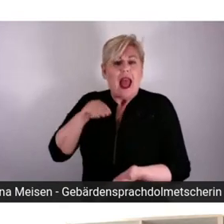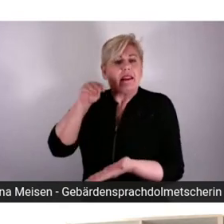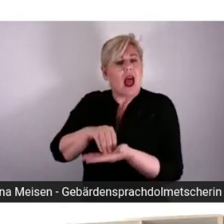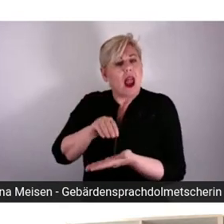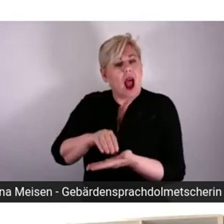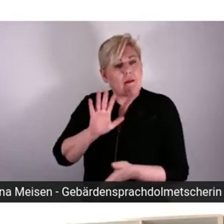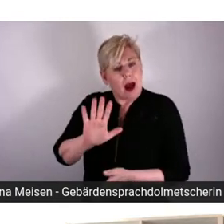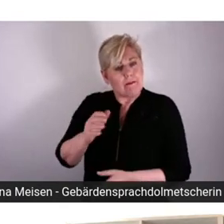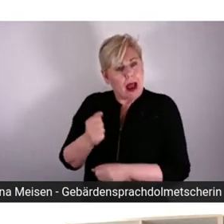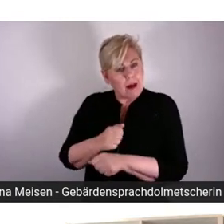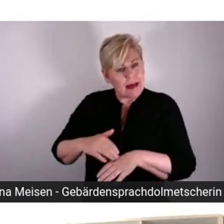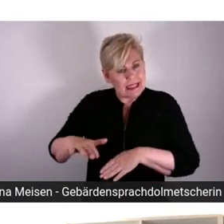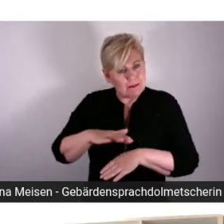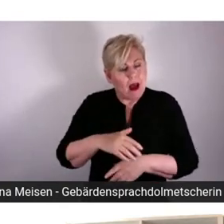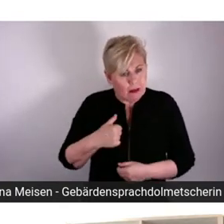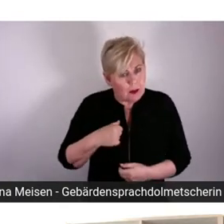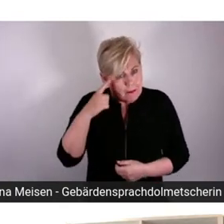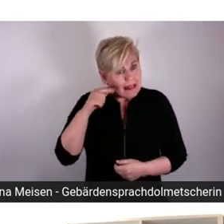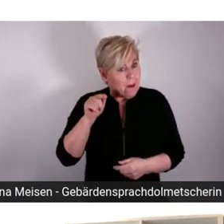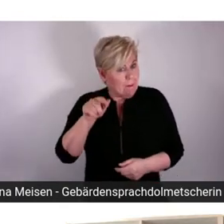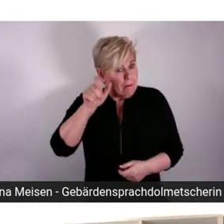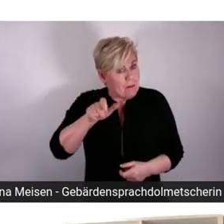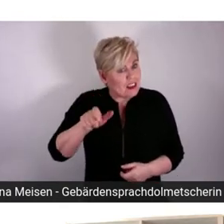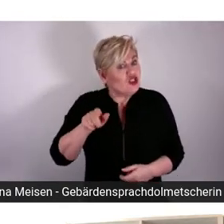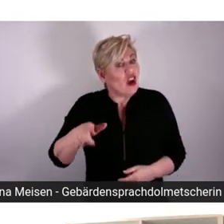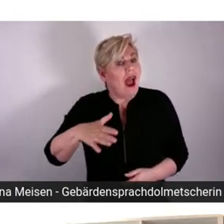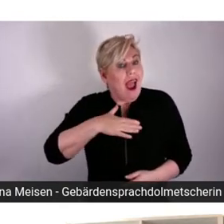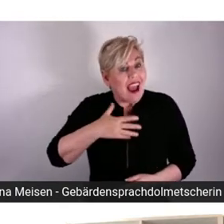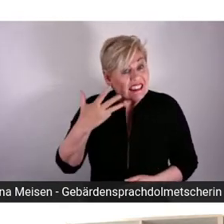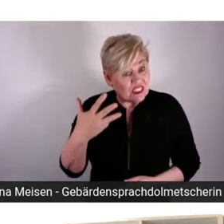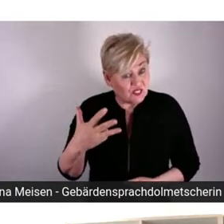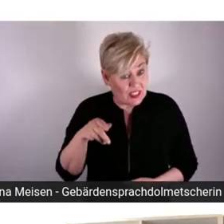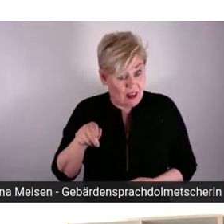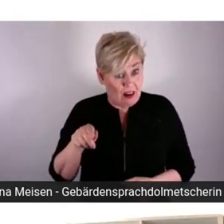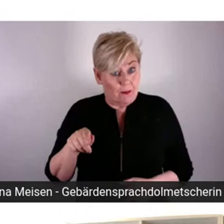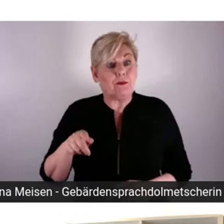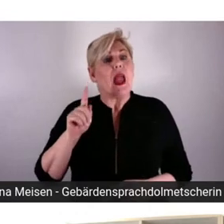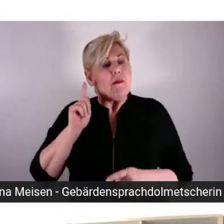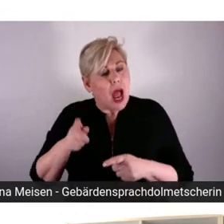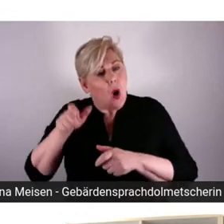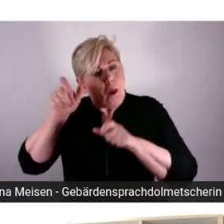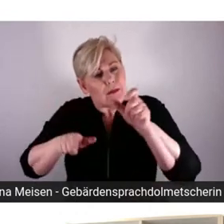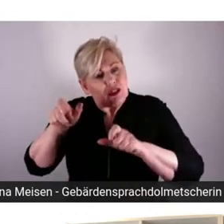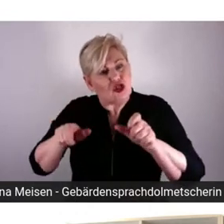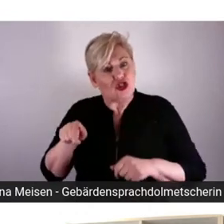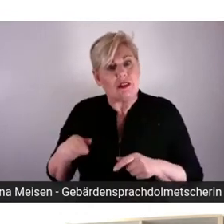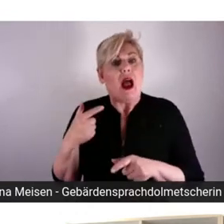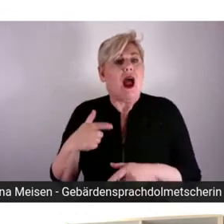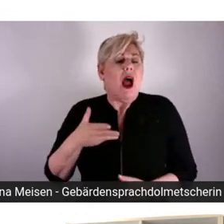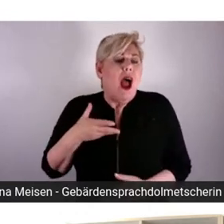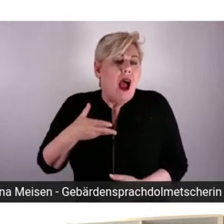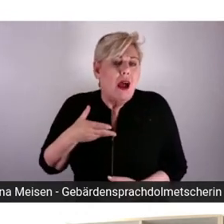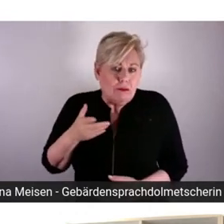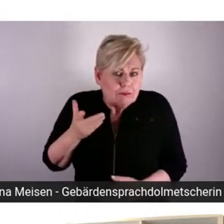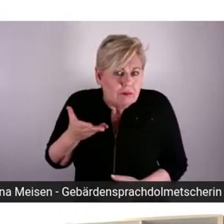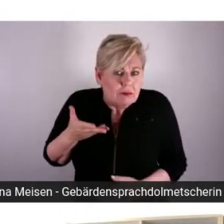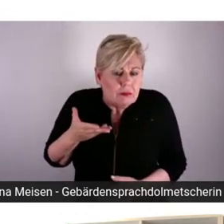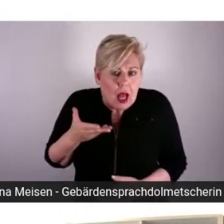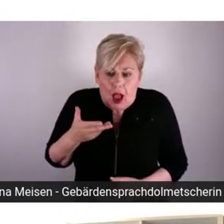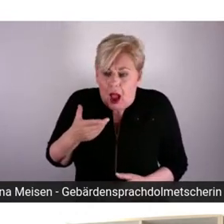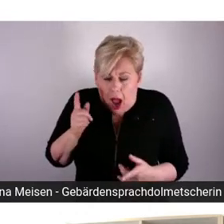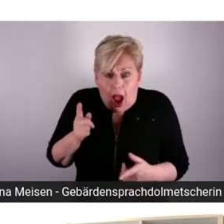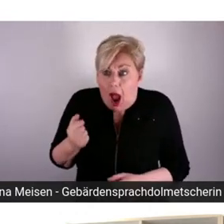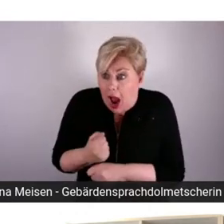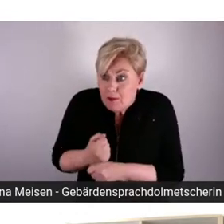reden, dass wir eben die Menschen haben, die im Hartz-IV-Bezug sind, die Menschen aber auch eben, die arm trotz Arbeit Arbeit sind, das heißt die